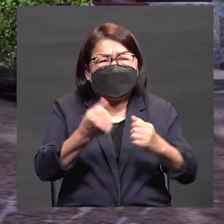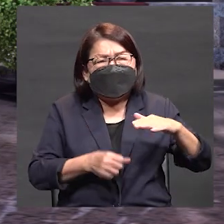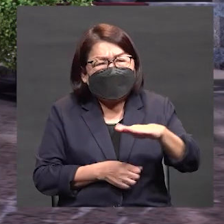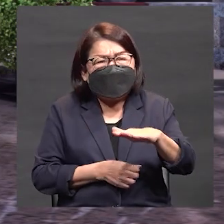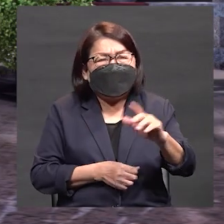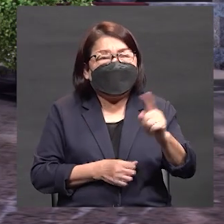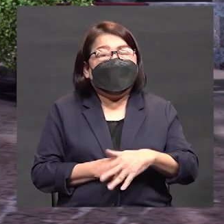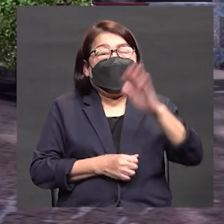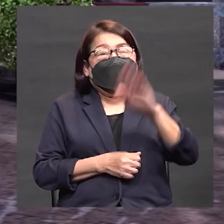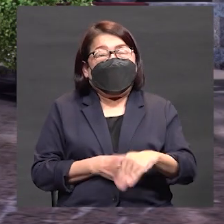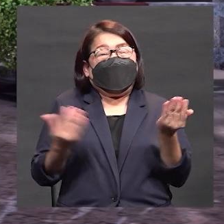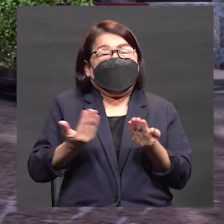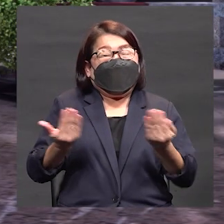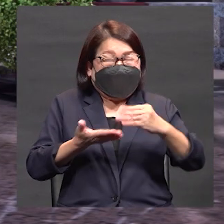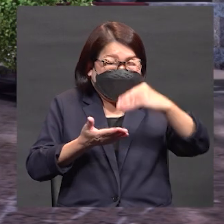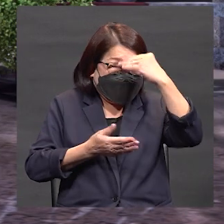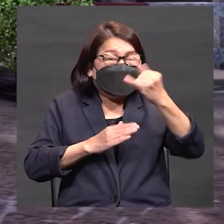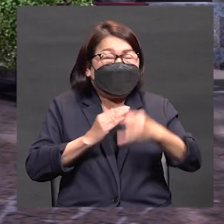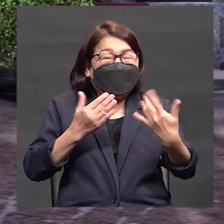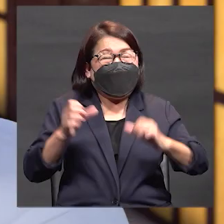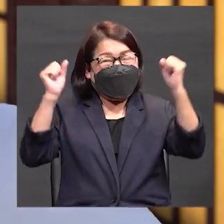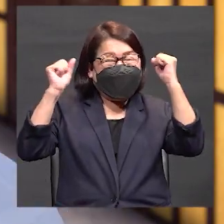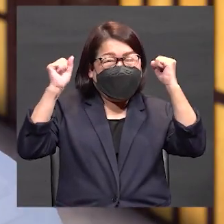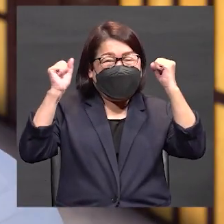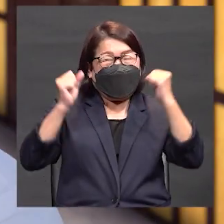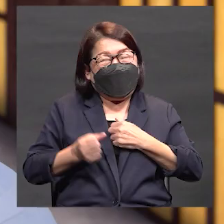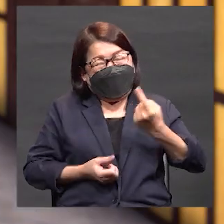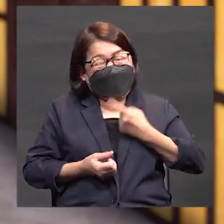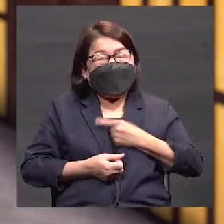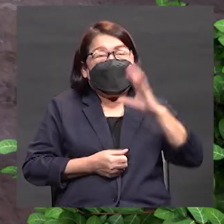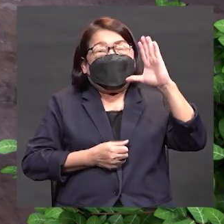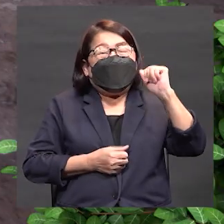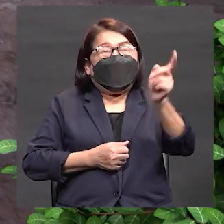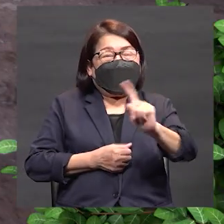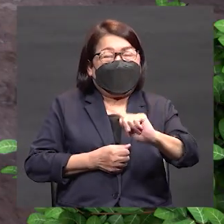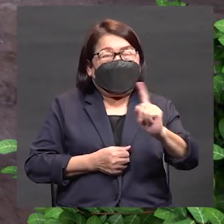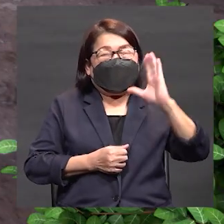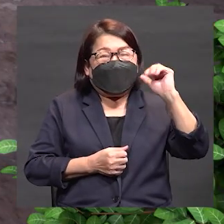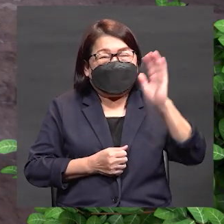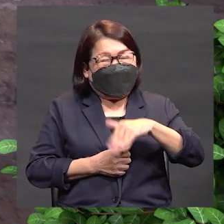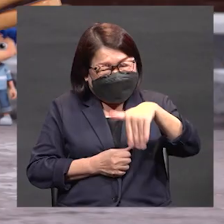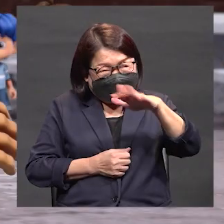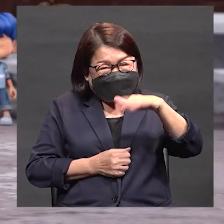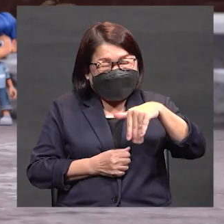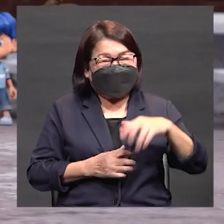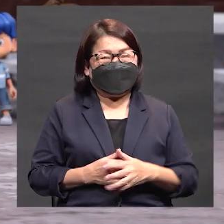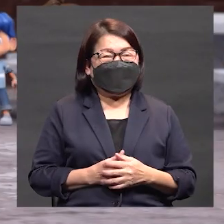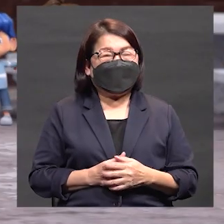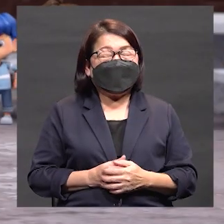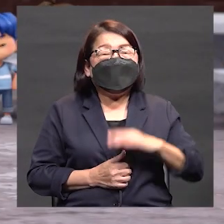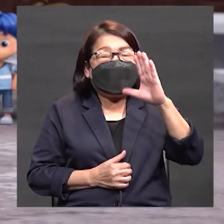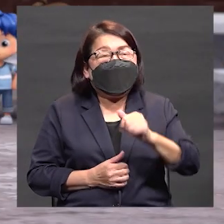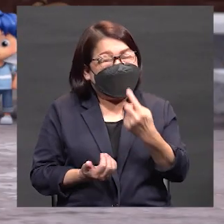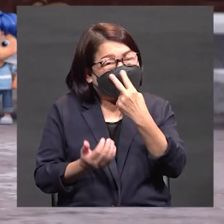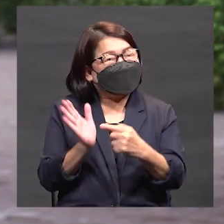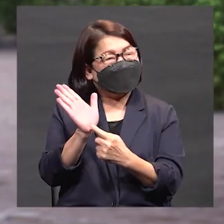ฮะไอ้ลูกหมาเรียนจบแล้ววอย พ่อ เอ้ยมา พ่อครับ